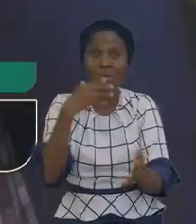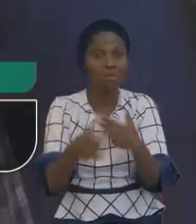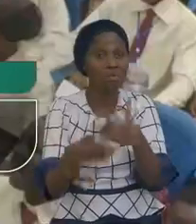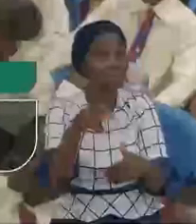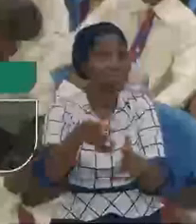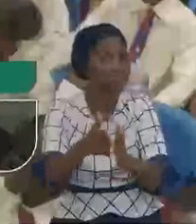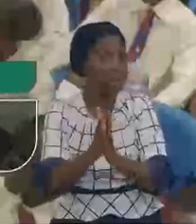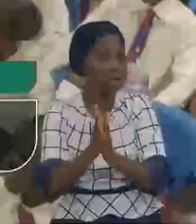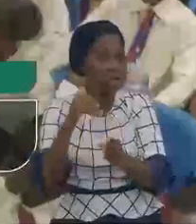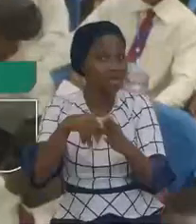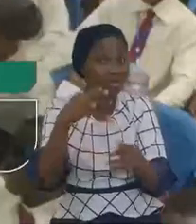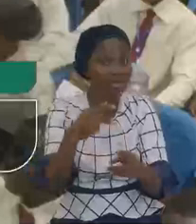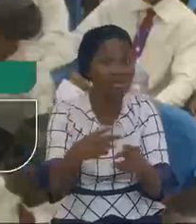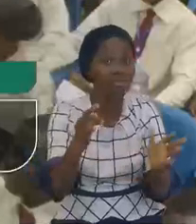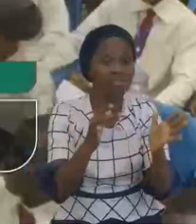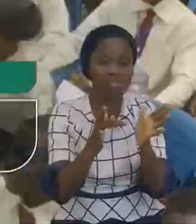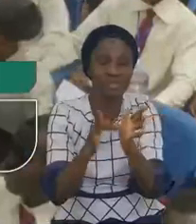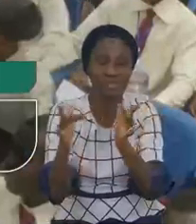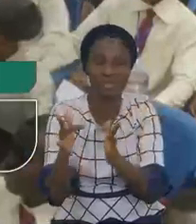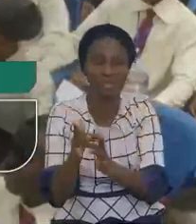il te l'accordera.